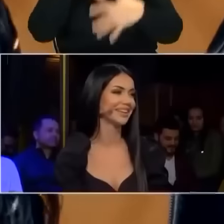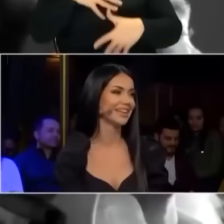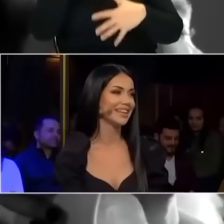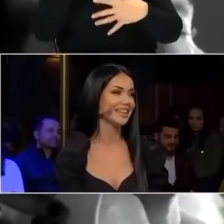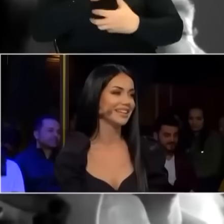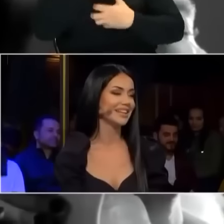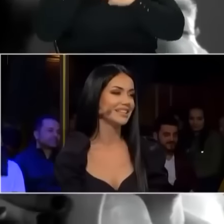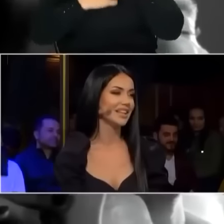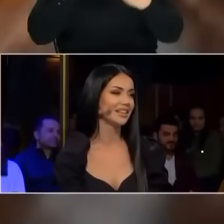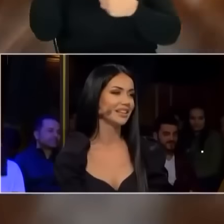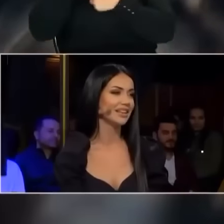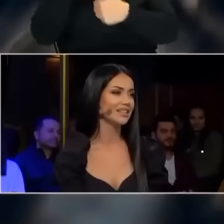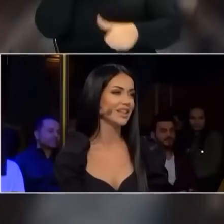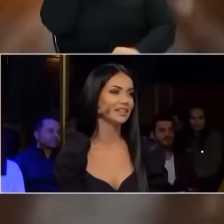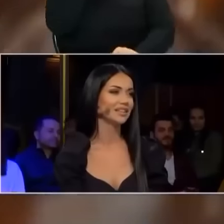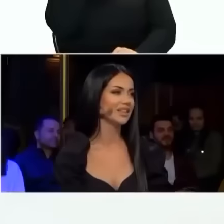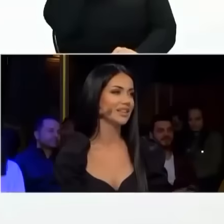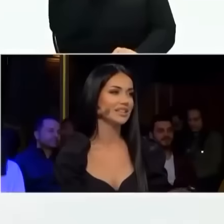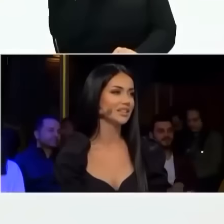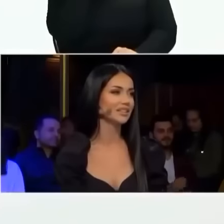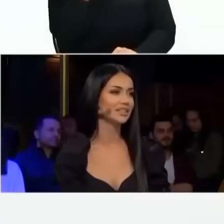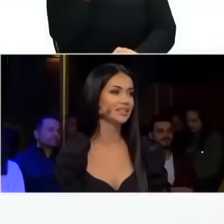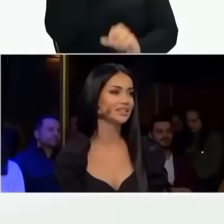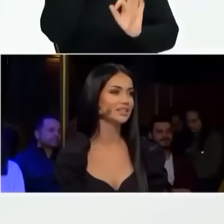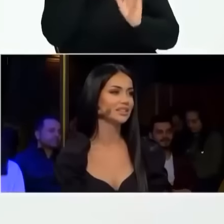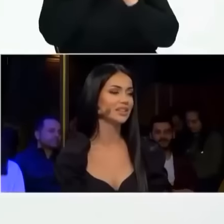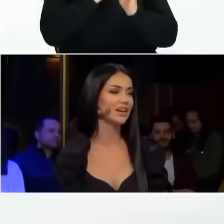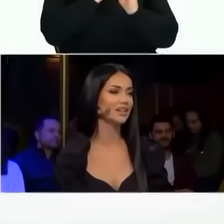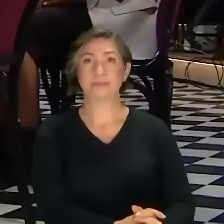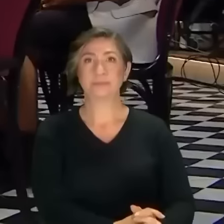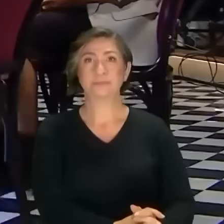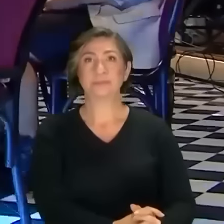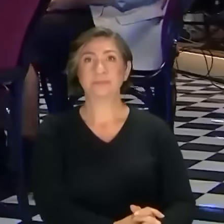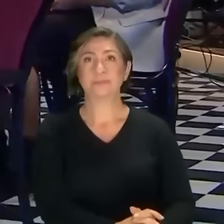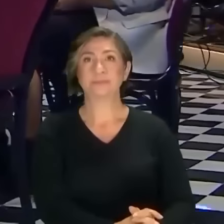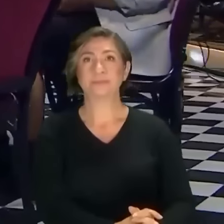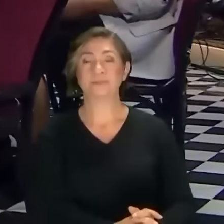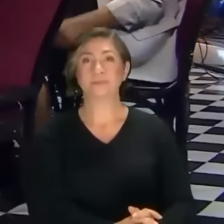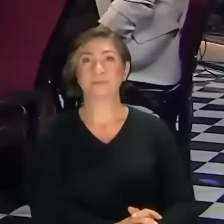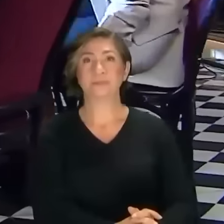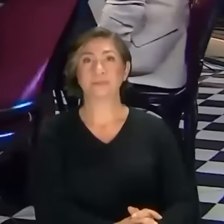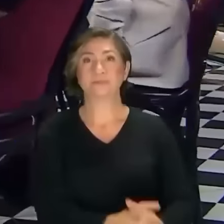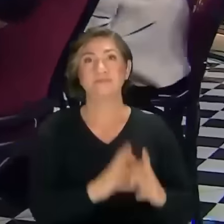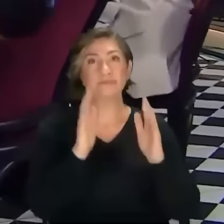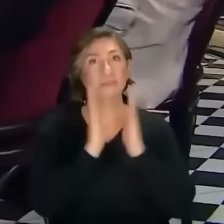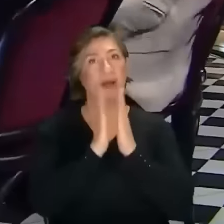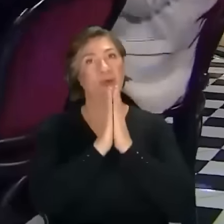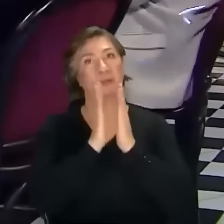devam Yine sen diye sen diye sayıklar